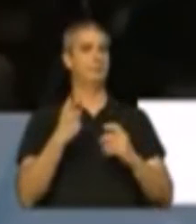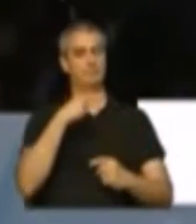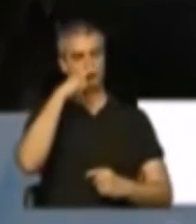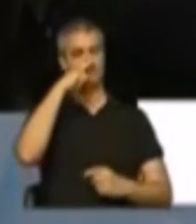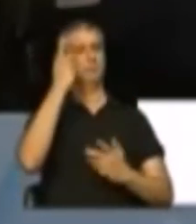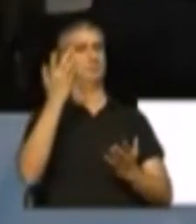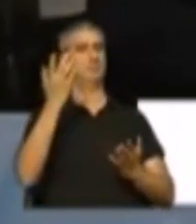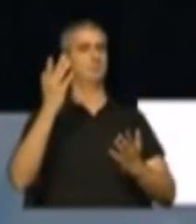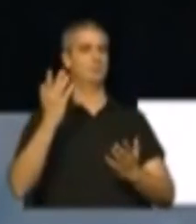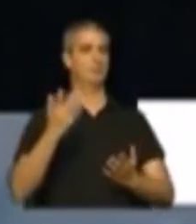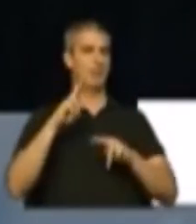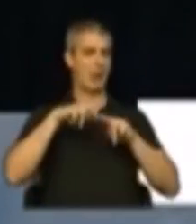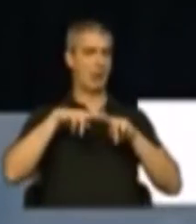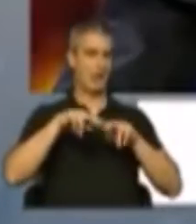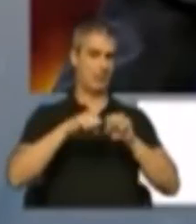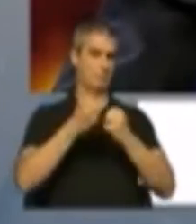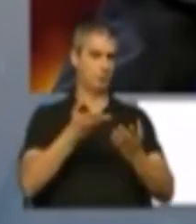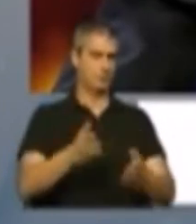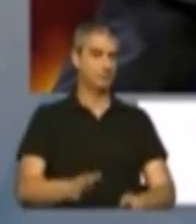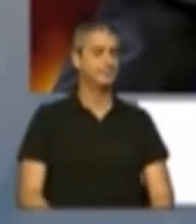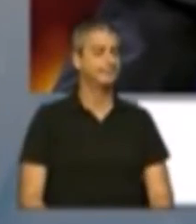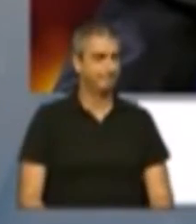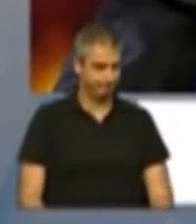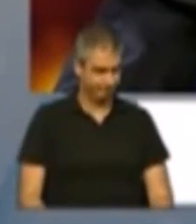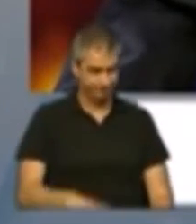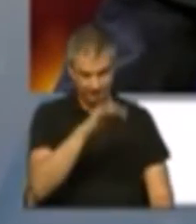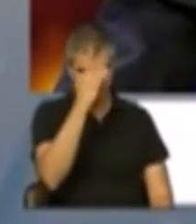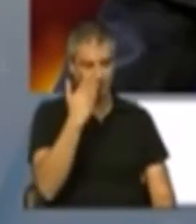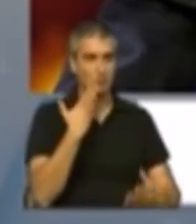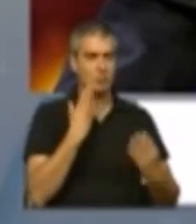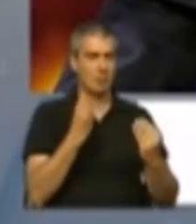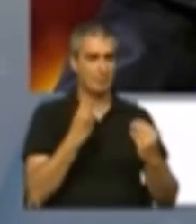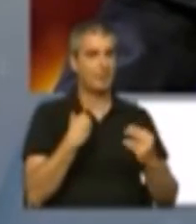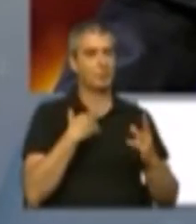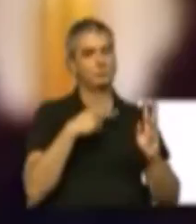ראשה בגאון אחרי המשבר הזה. נסתפק בדברים האלה, תודה רבה לך, אני רוצה לחזור עוד... תודה רבה.